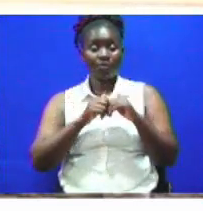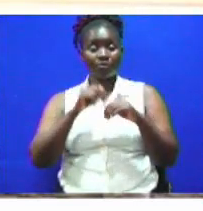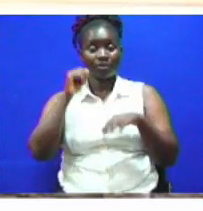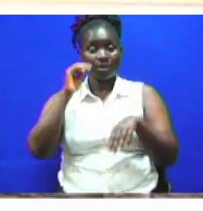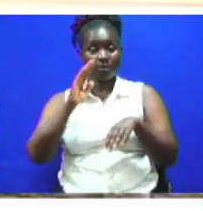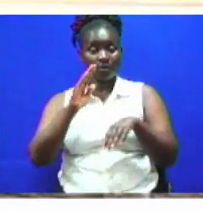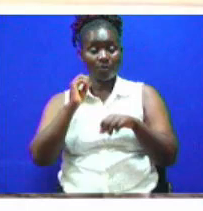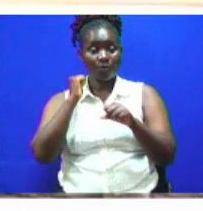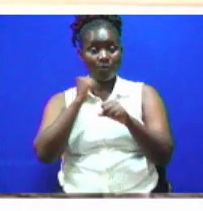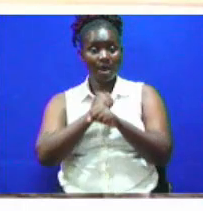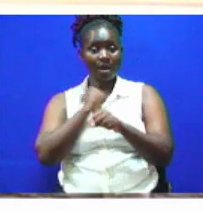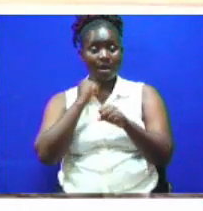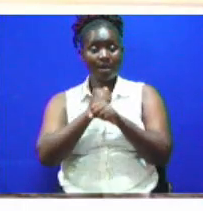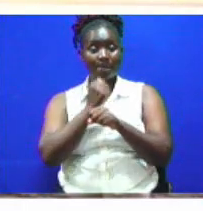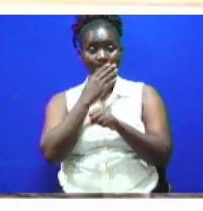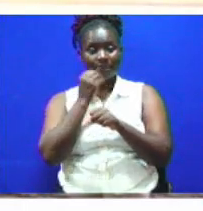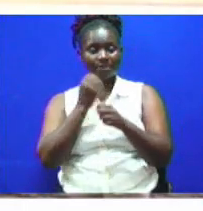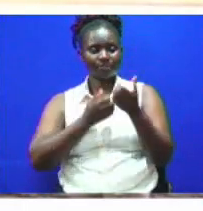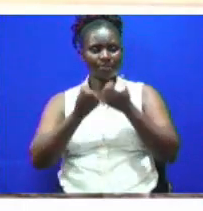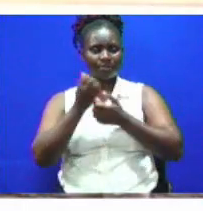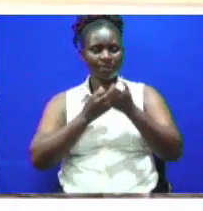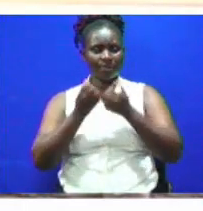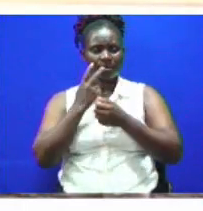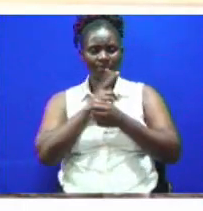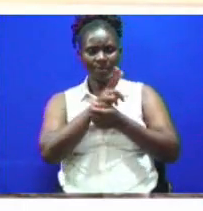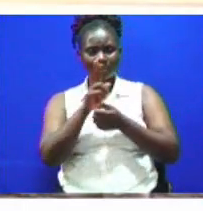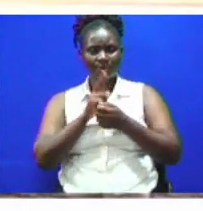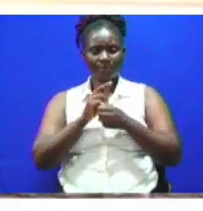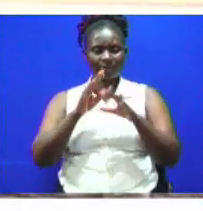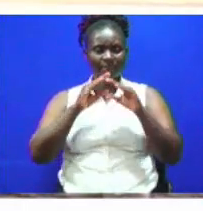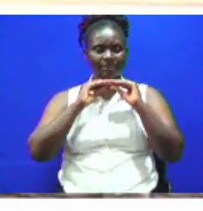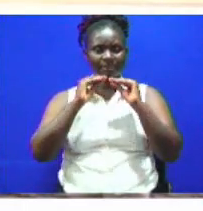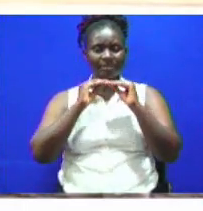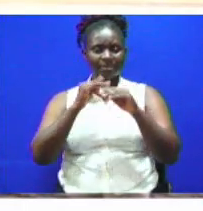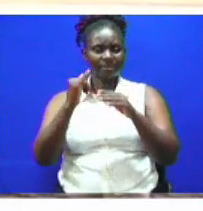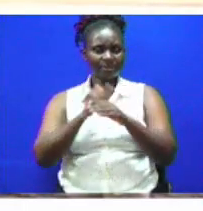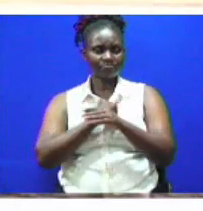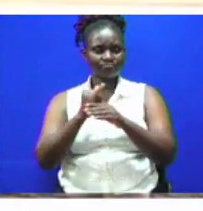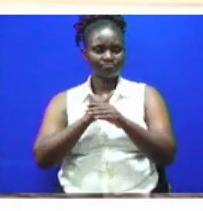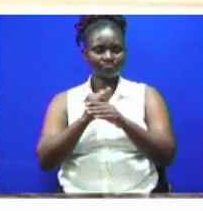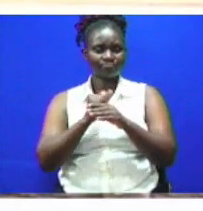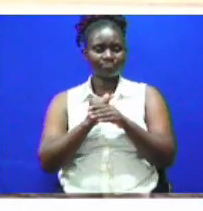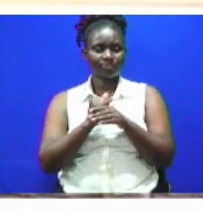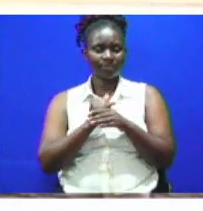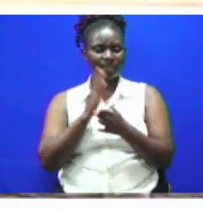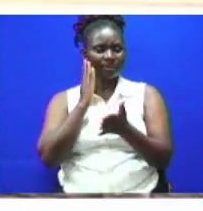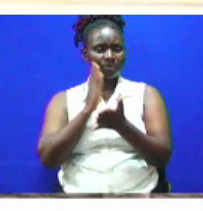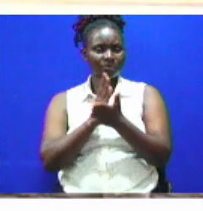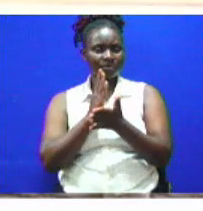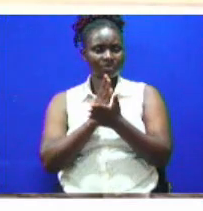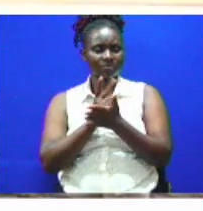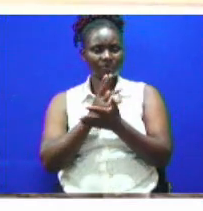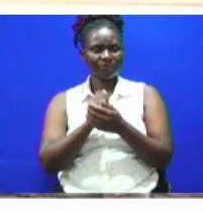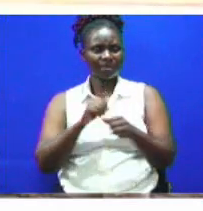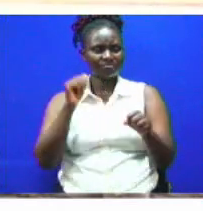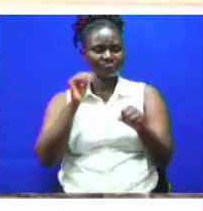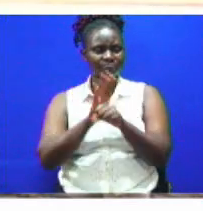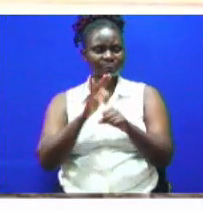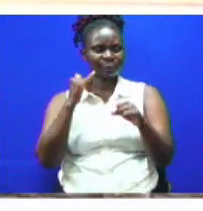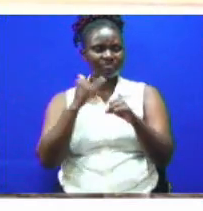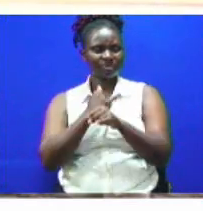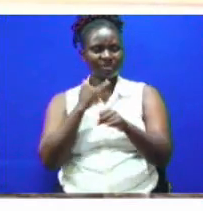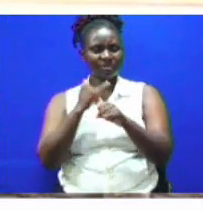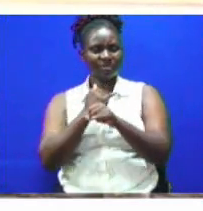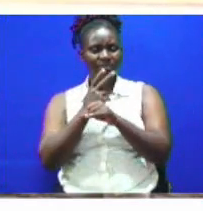ama yako chikuliku bija. So toka rana hapa, hapa alimbaliba internship, ama yana noeba pekira, aliko ba irega asie nyinge, kubuwa mune,